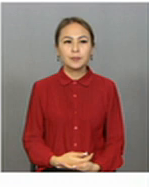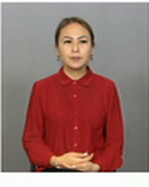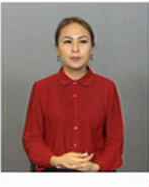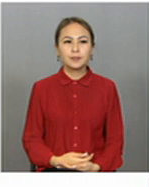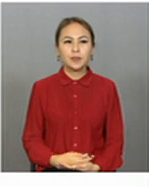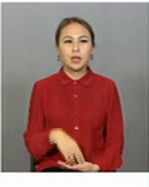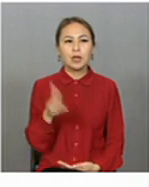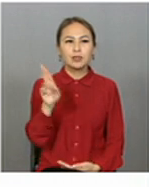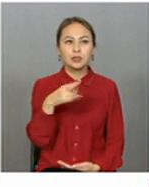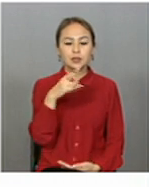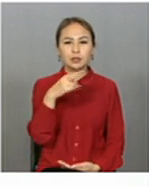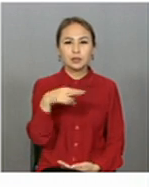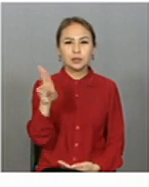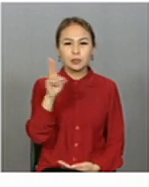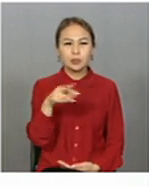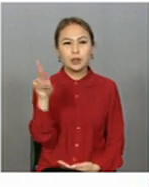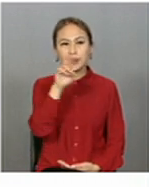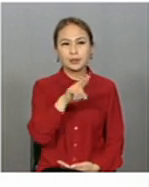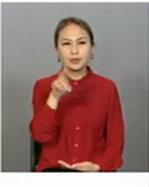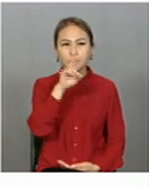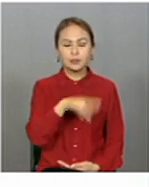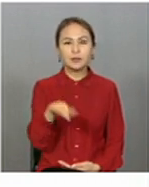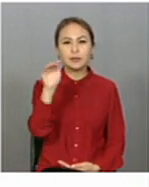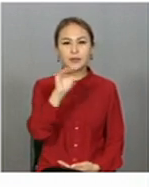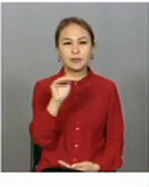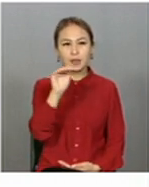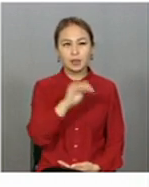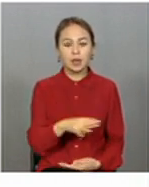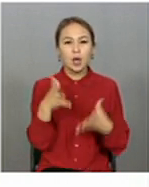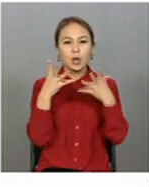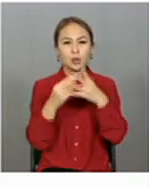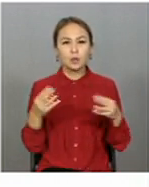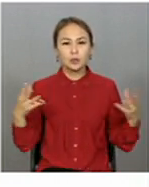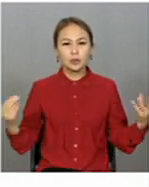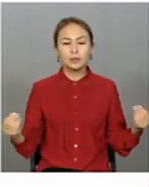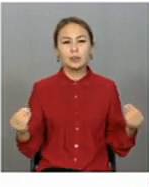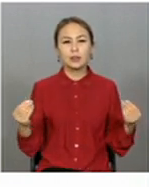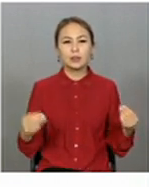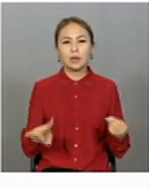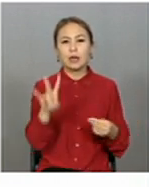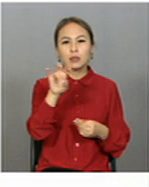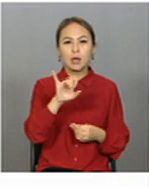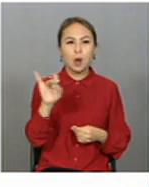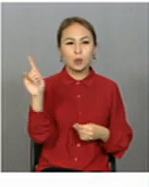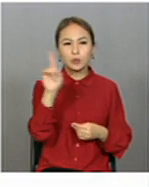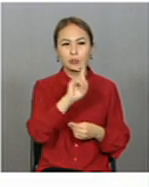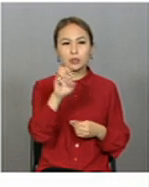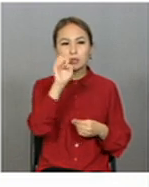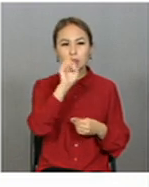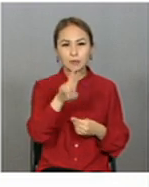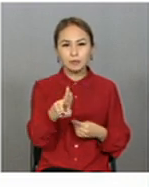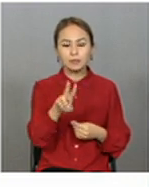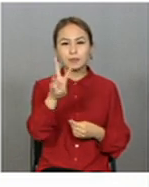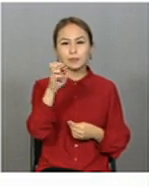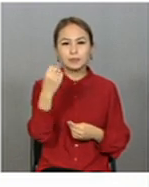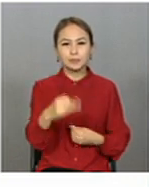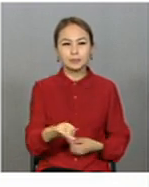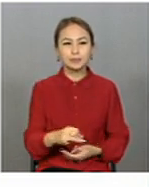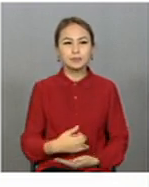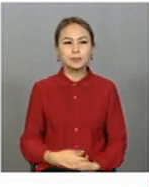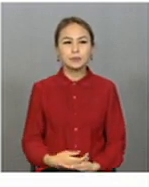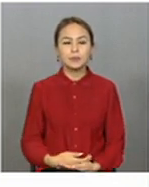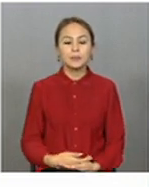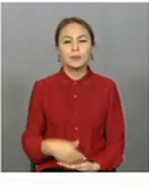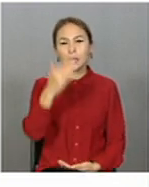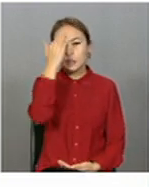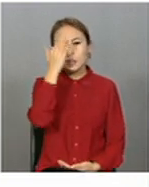Желтоқсан, қаңтар, ақпан. Көктем айлары. Наурыз, сәуір, мамыр. Жаз